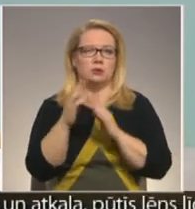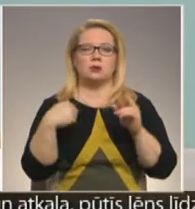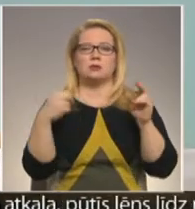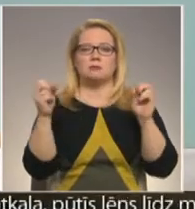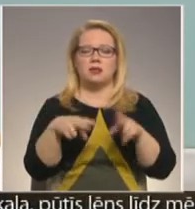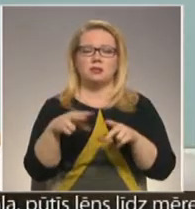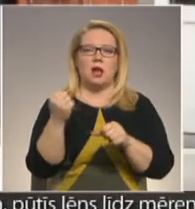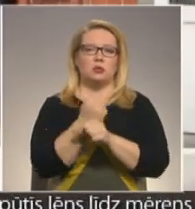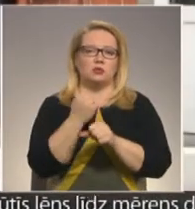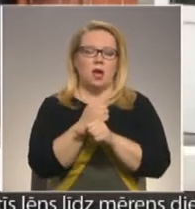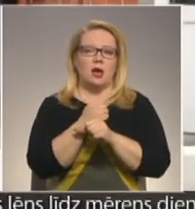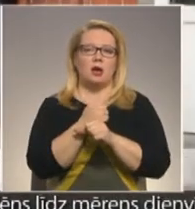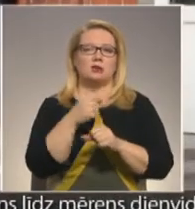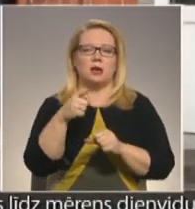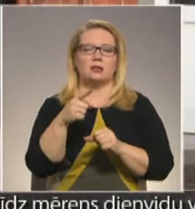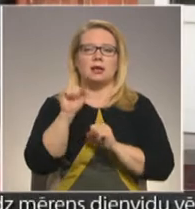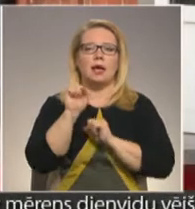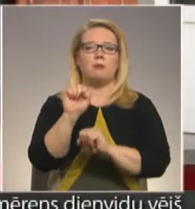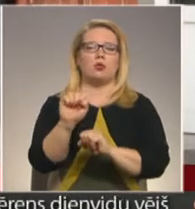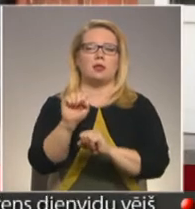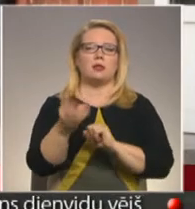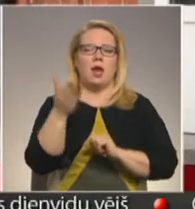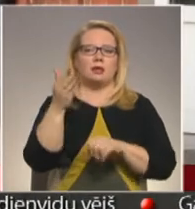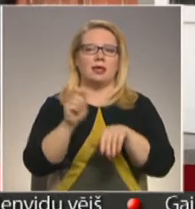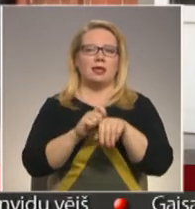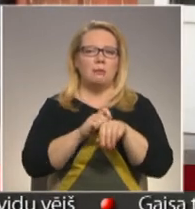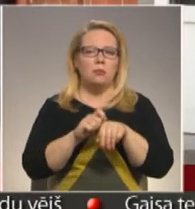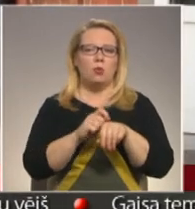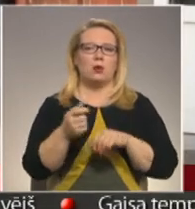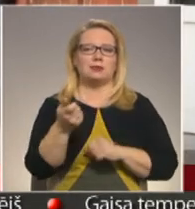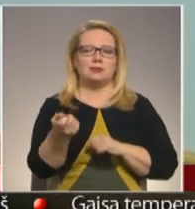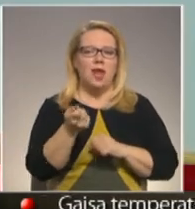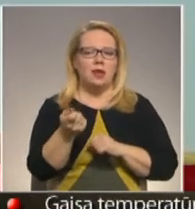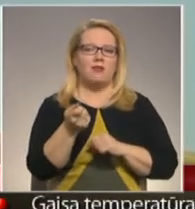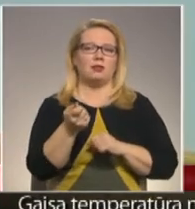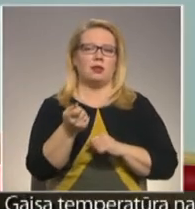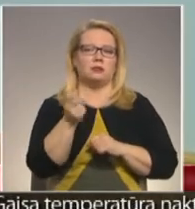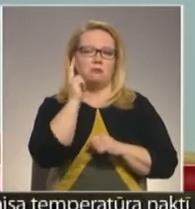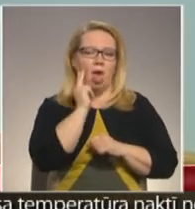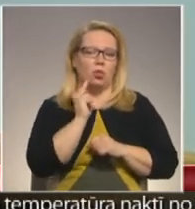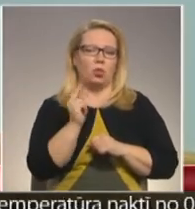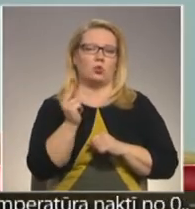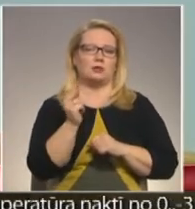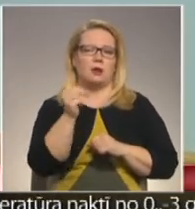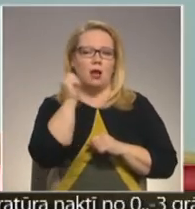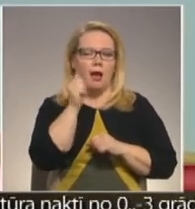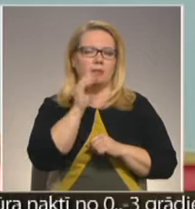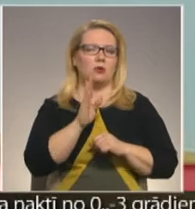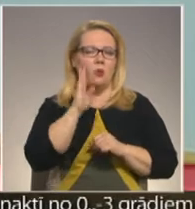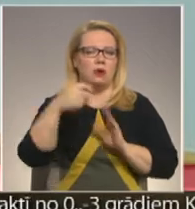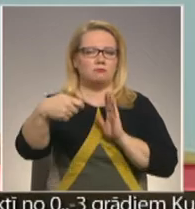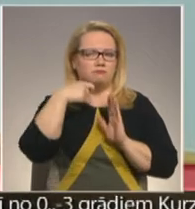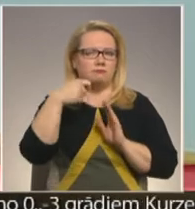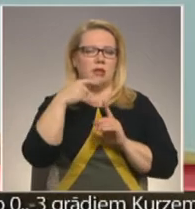Speciāli sataisu to, kas imunitāte ceļ, kur ir čiploka, dzērvenes, medus un katru rītu to,